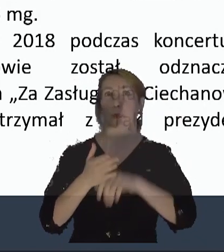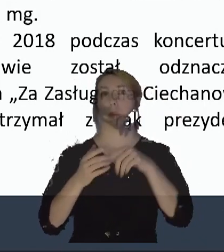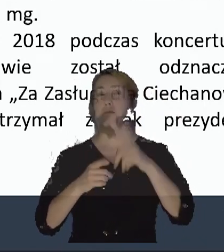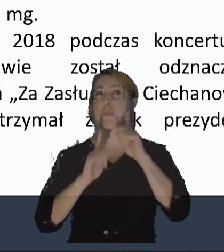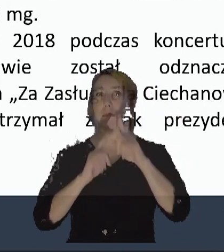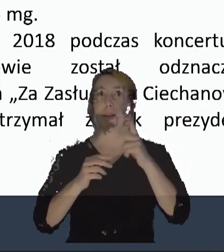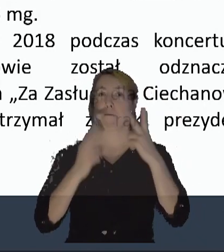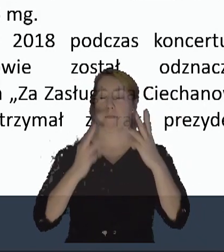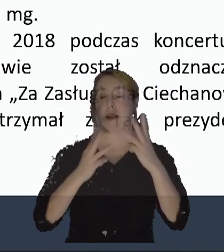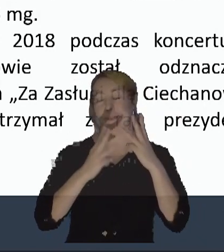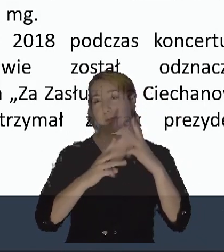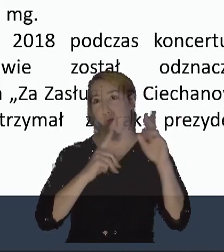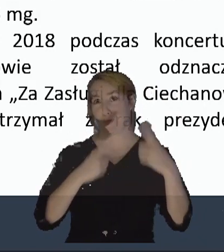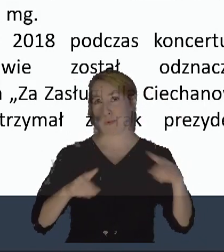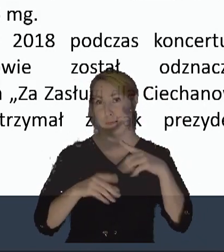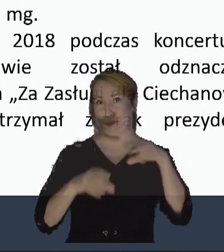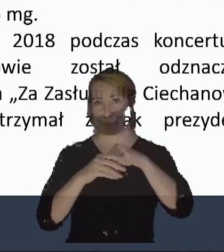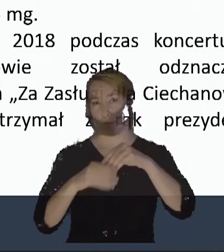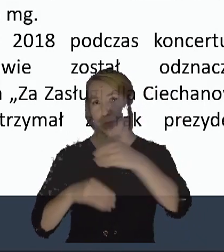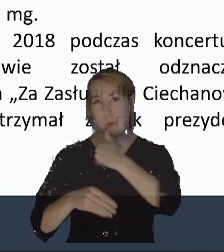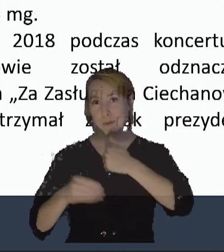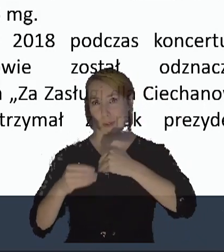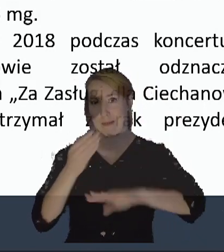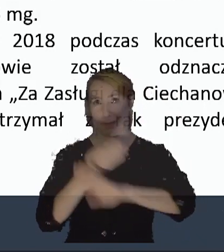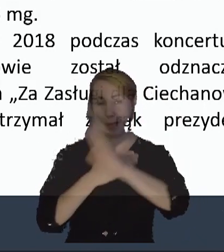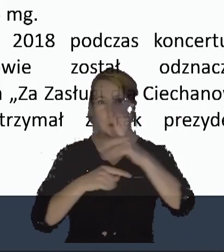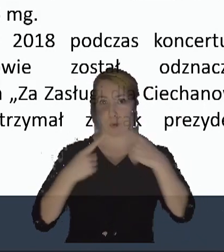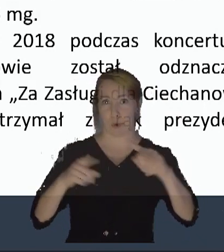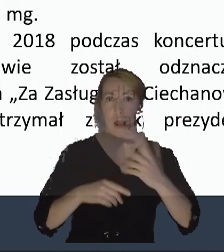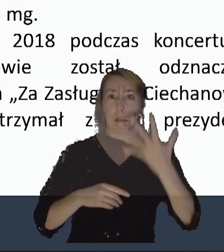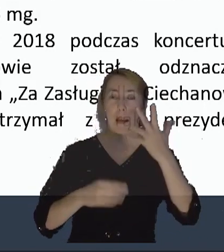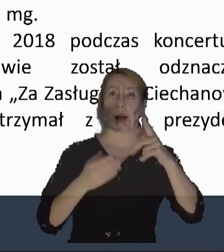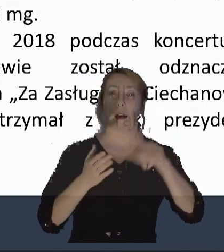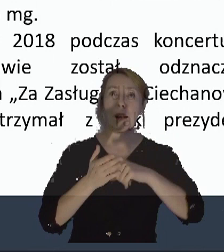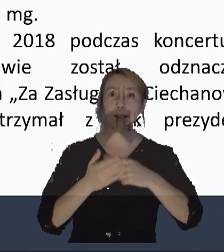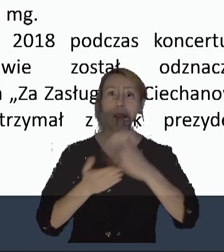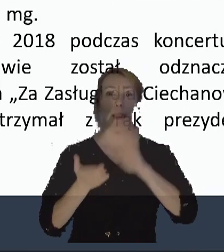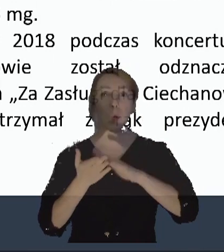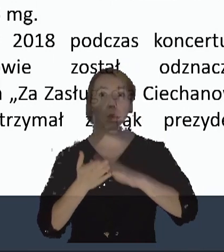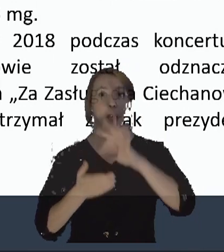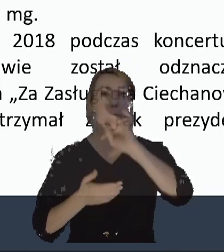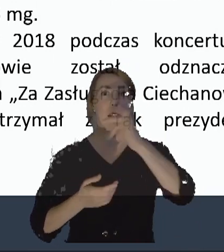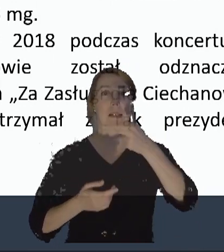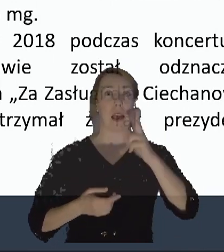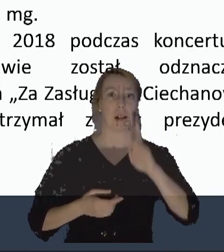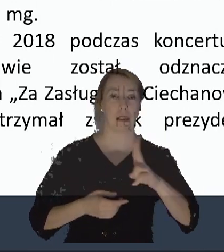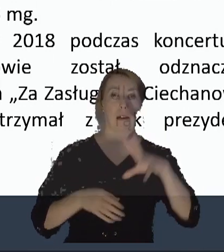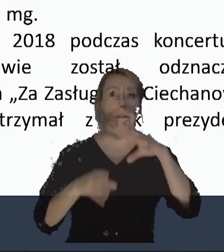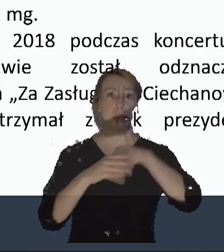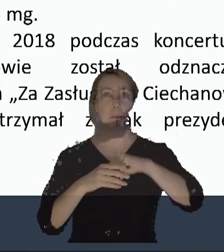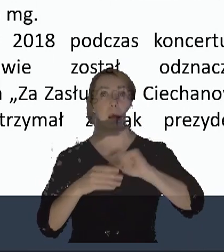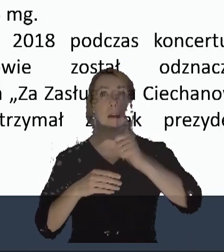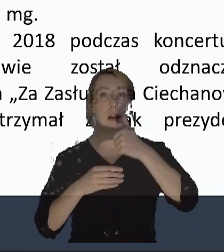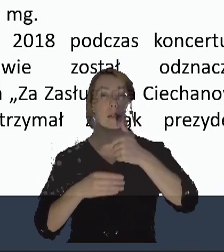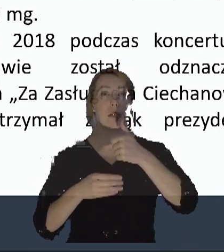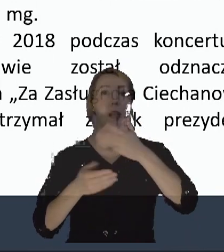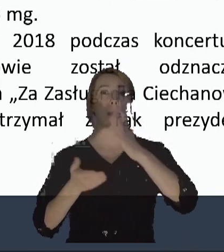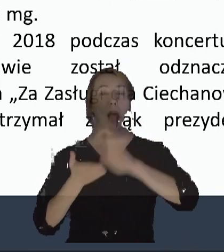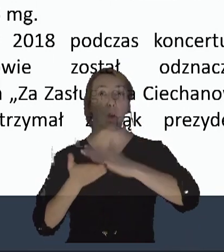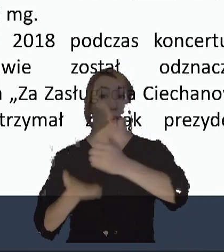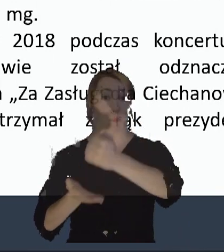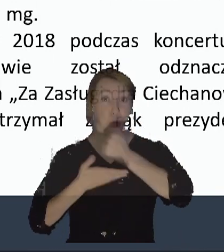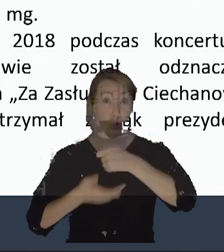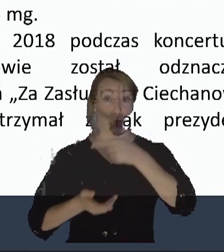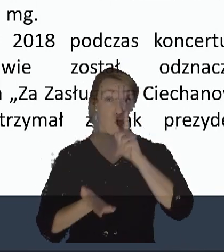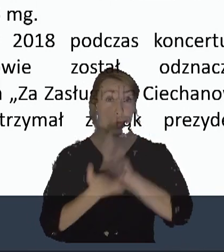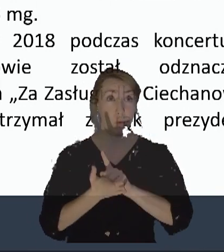muzyk na polskiej scenie muzycznej. Pięciokrotnie nominowany do Nagrody Fryderyków, w tym raz laureatem jest tej nagrody